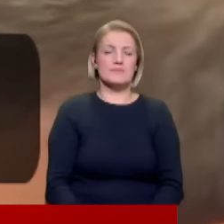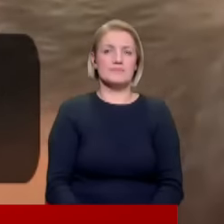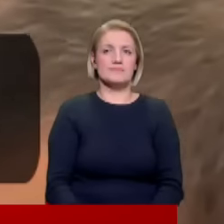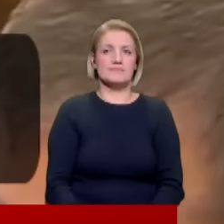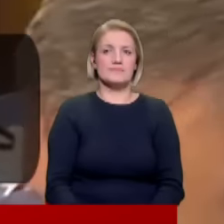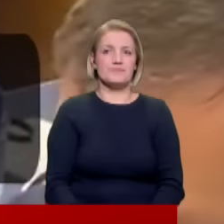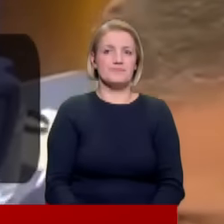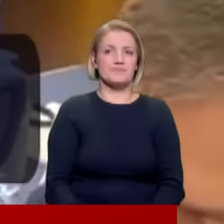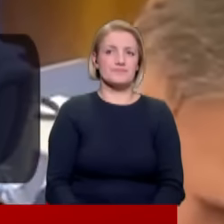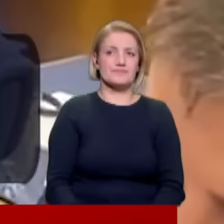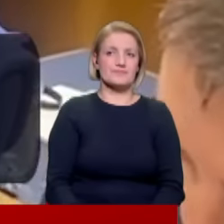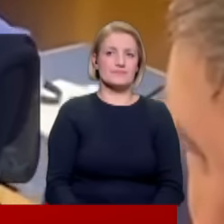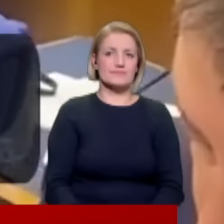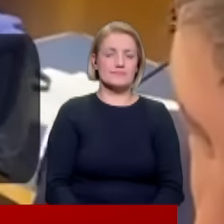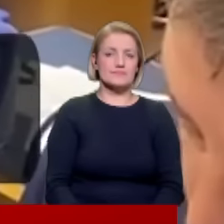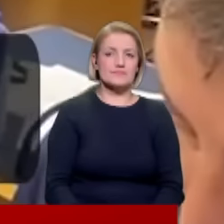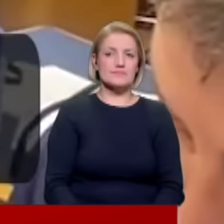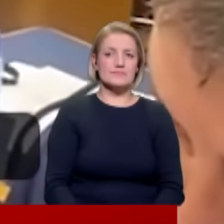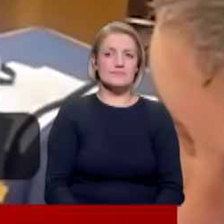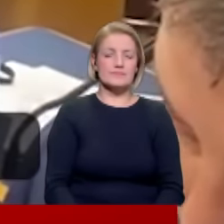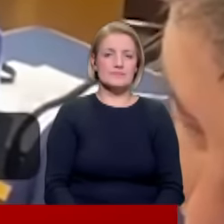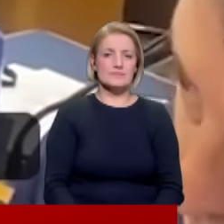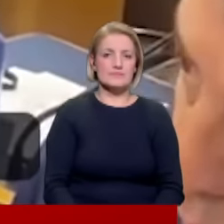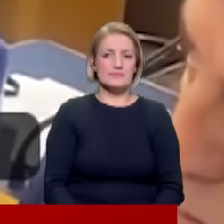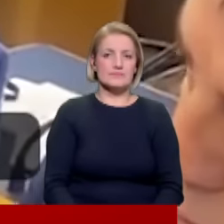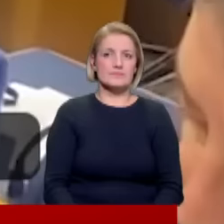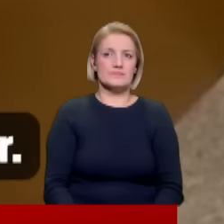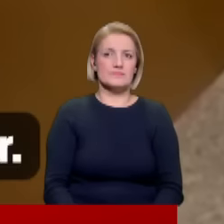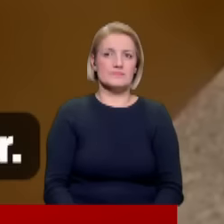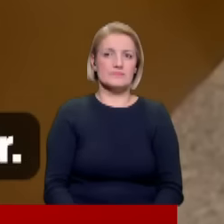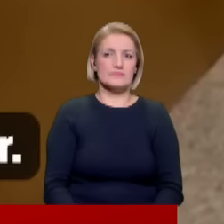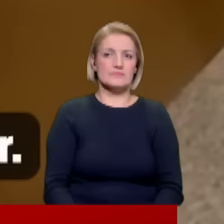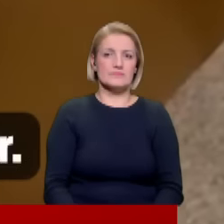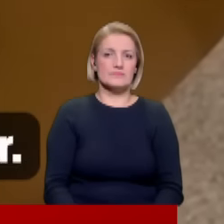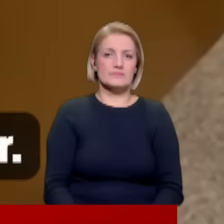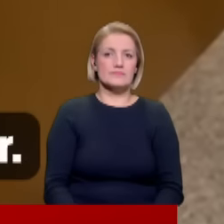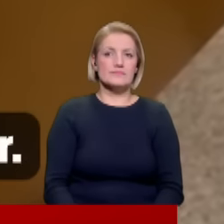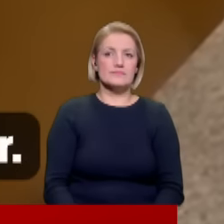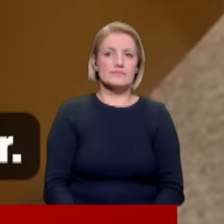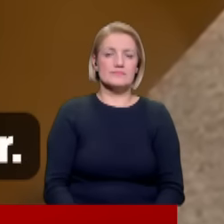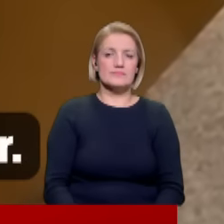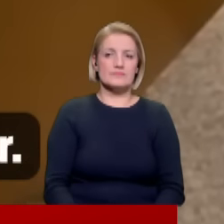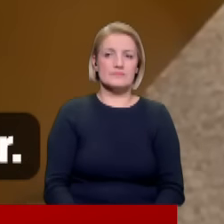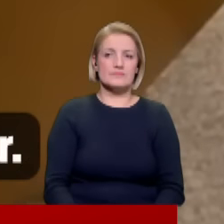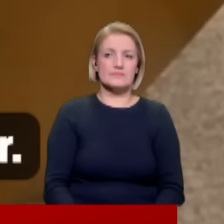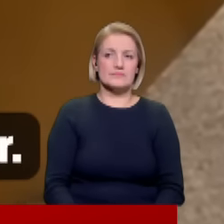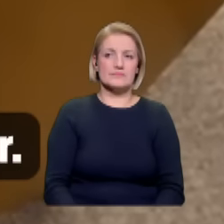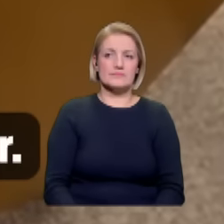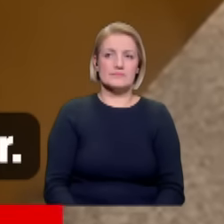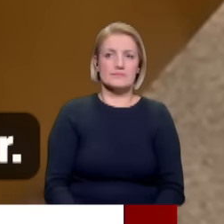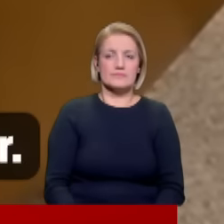karşıyayız. En büyük kepazeyle karşı karşıyayız. Bu bütçe burada görüşülemez. Sayın Bakan, bu patife, bu sizi bunlar.